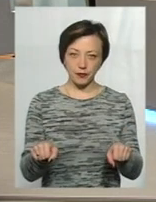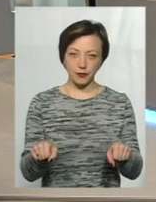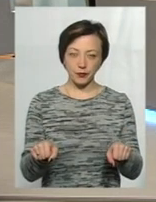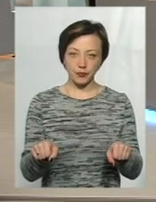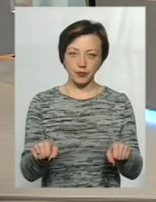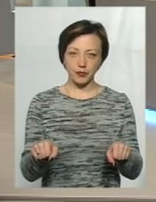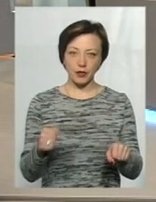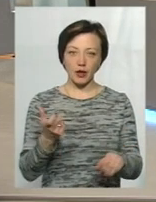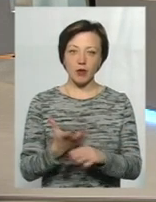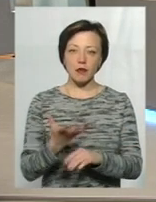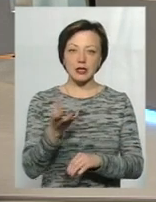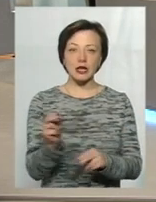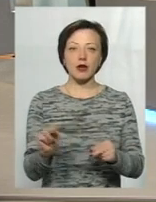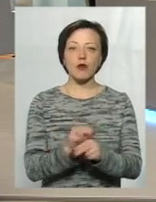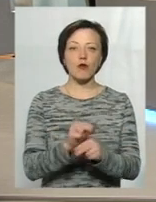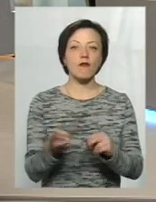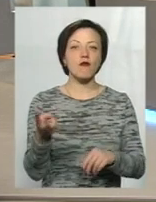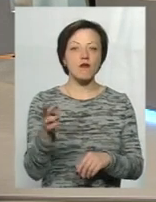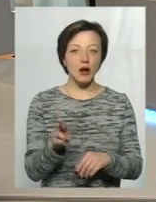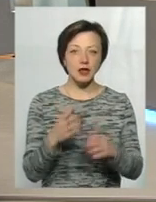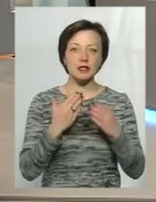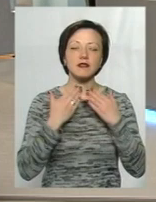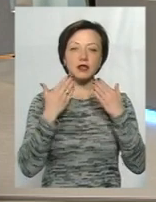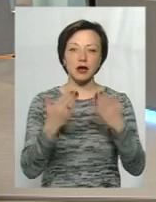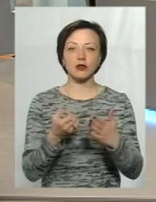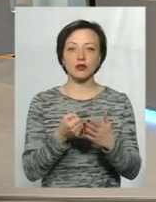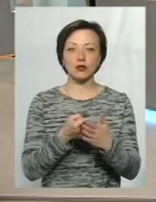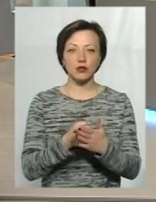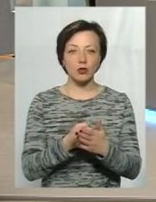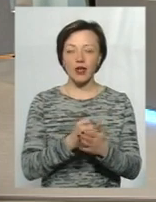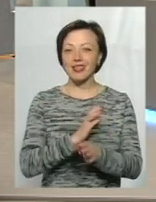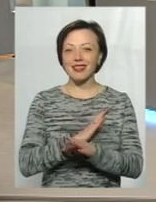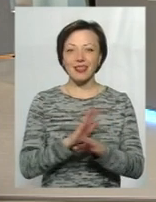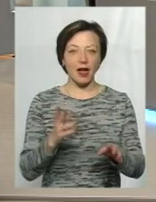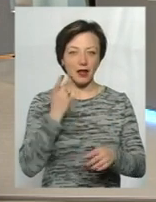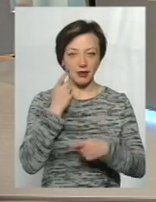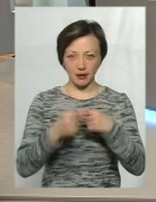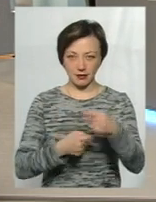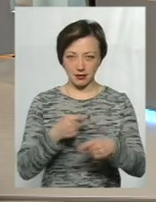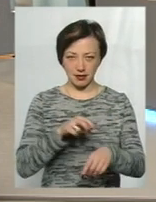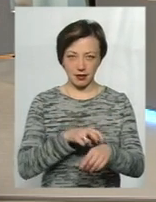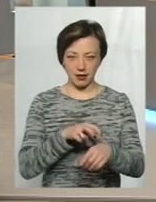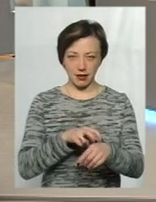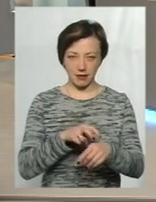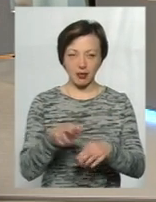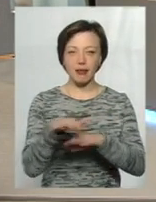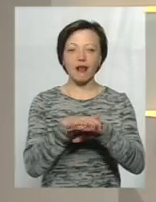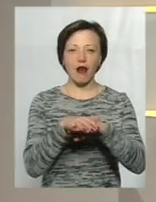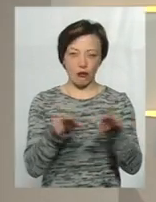щоб вони змогли оплатити лікування, вони звертаються до нетрадиційних лікарів. І